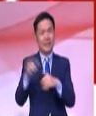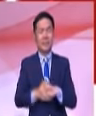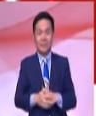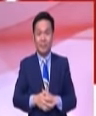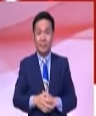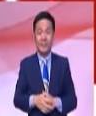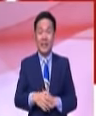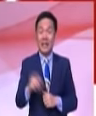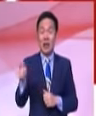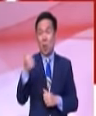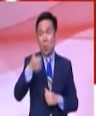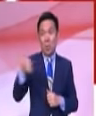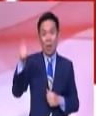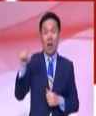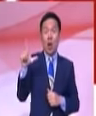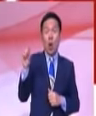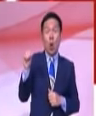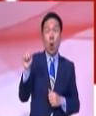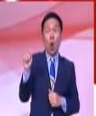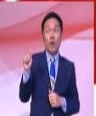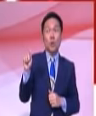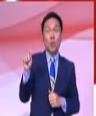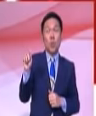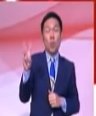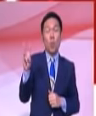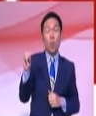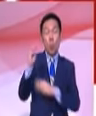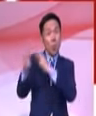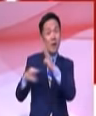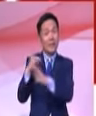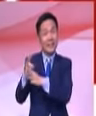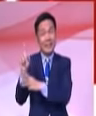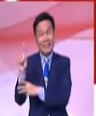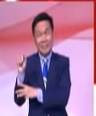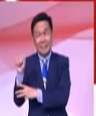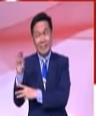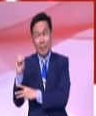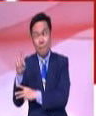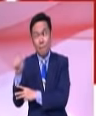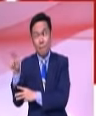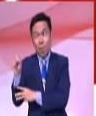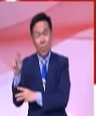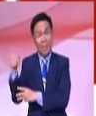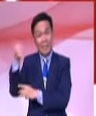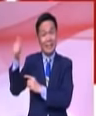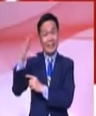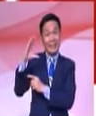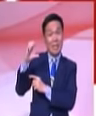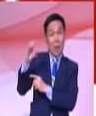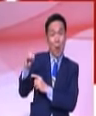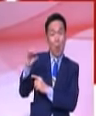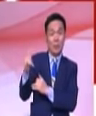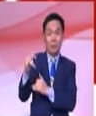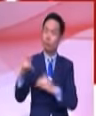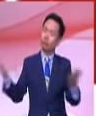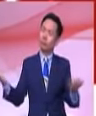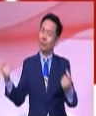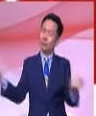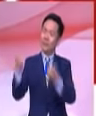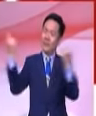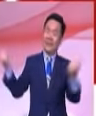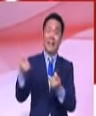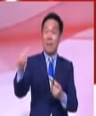Sehari, Pengurus Besar Lost World of Tambun Nurul Nuzairi Muhammad Azahari berkata, majlis keraian spesies badak air